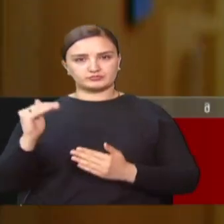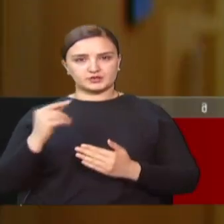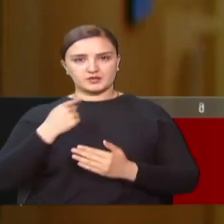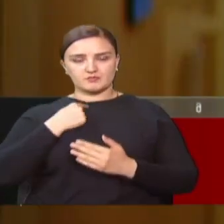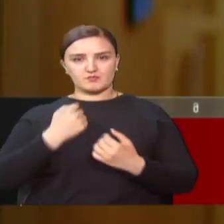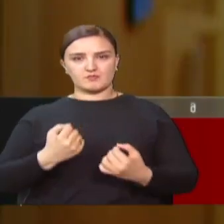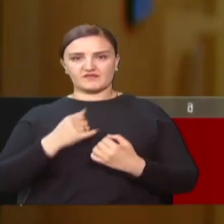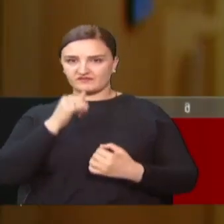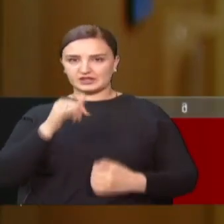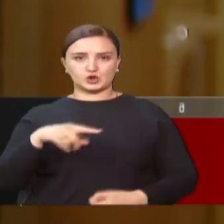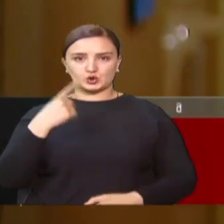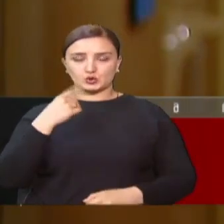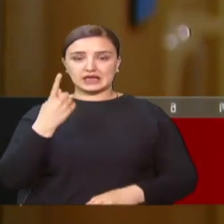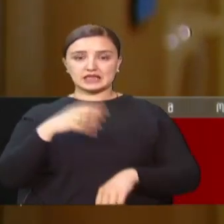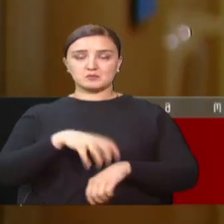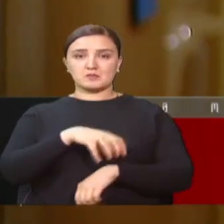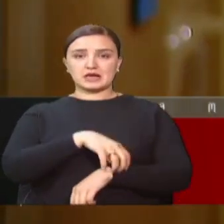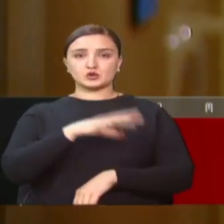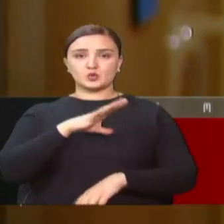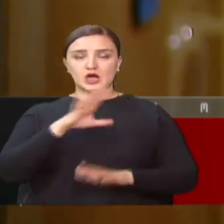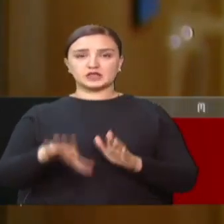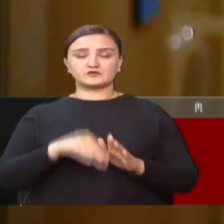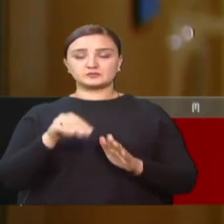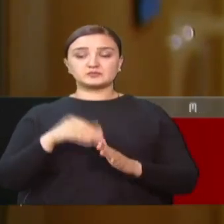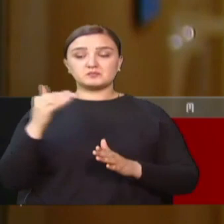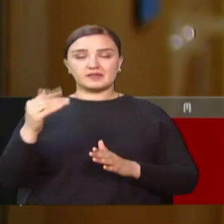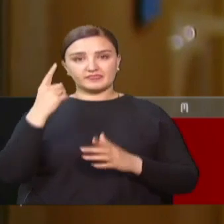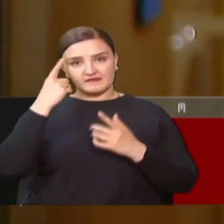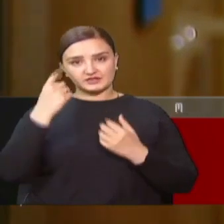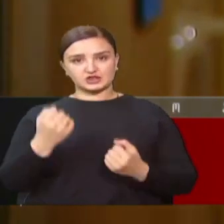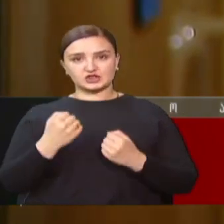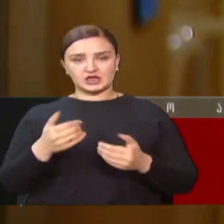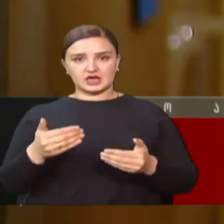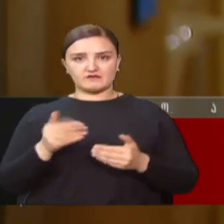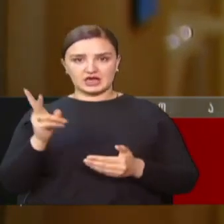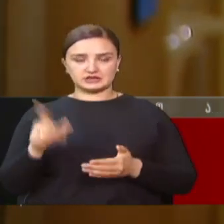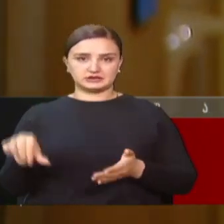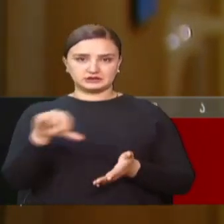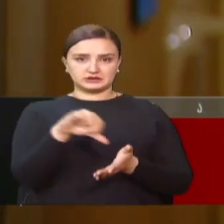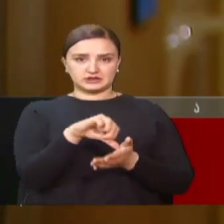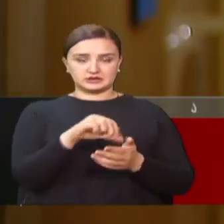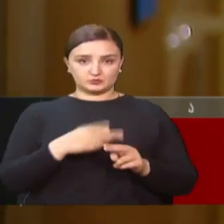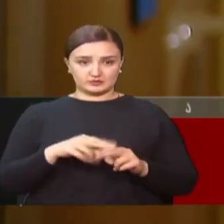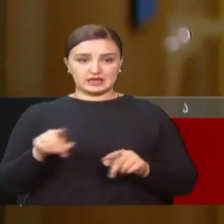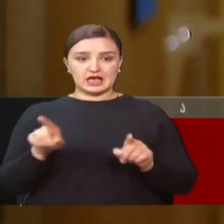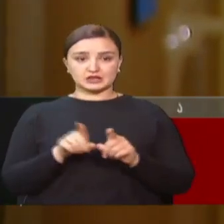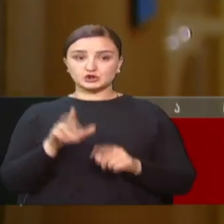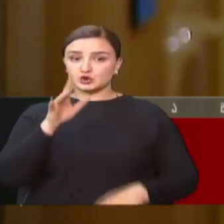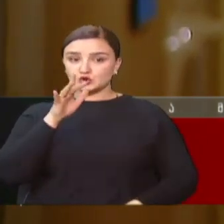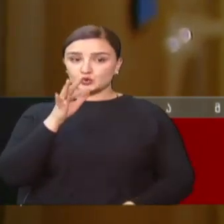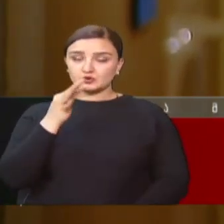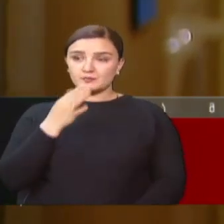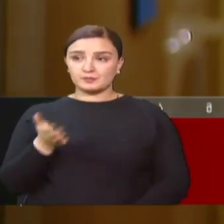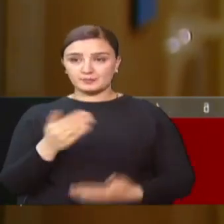Ert partiul lui cu arčane bim holod erta dertimizezit, mat tau ișeica uis candidatul sarmot genescan. Ასე დროს მერე